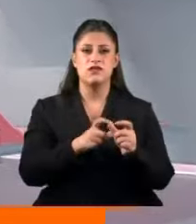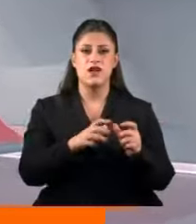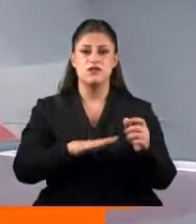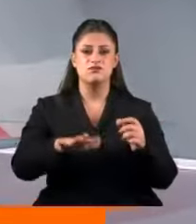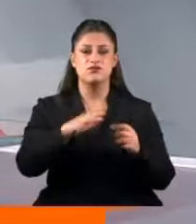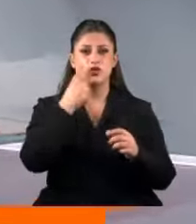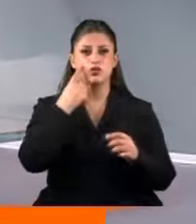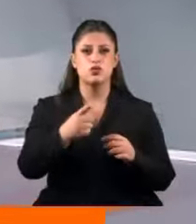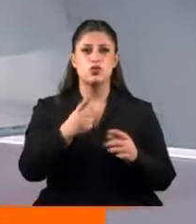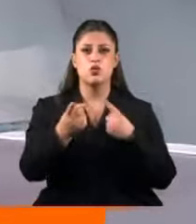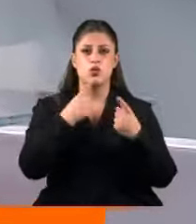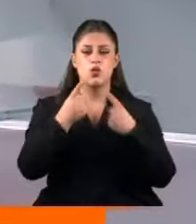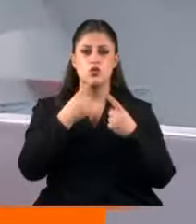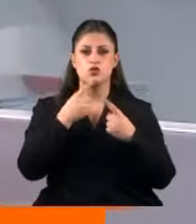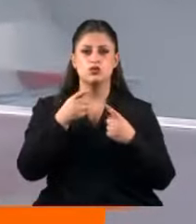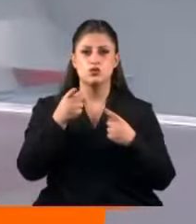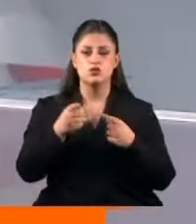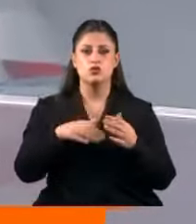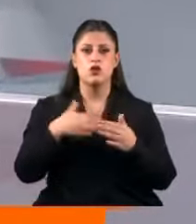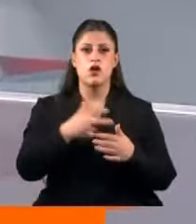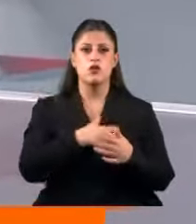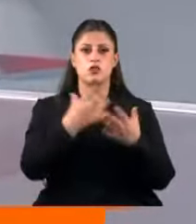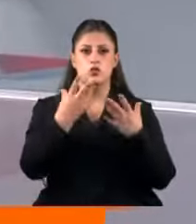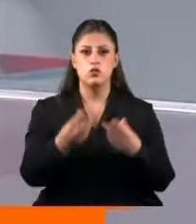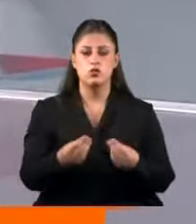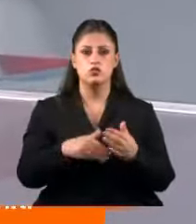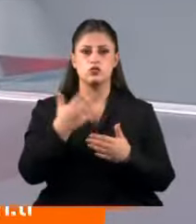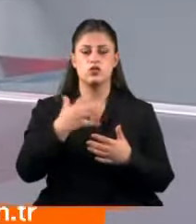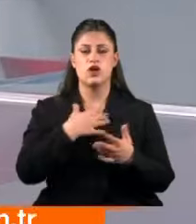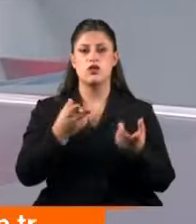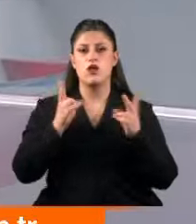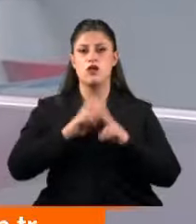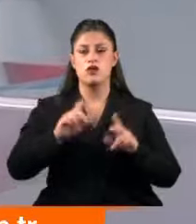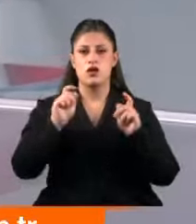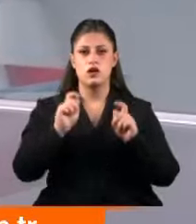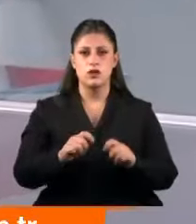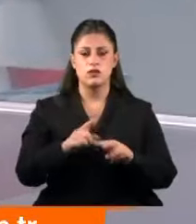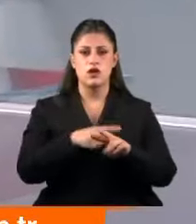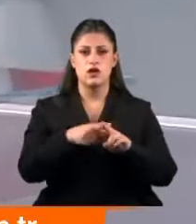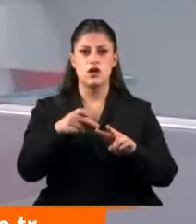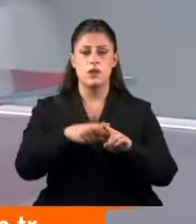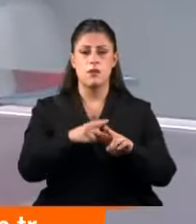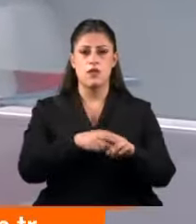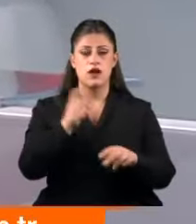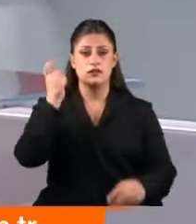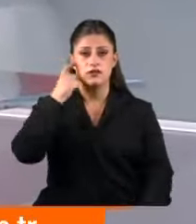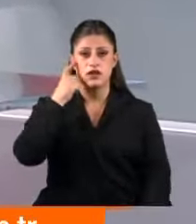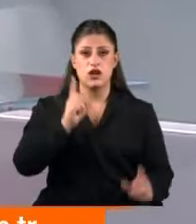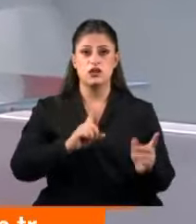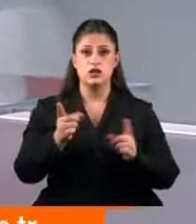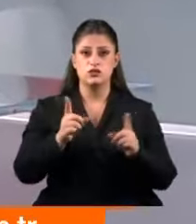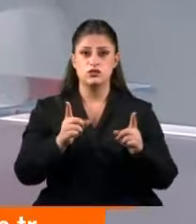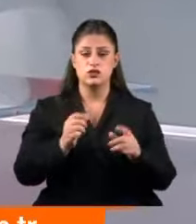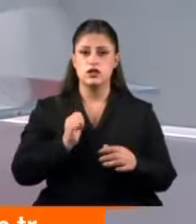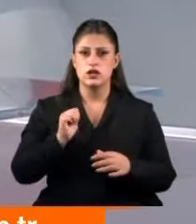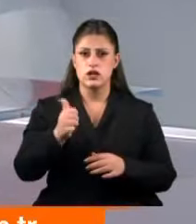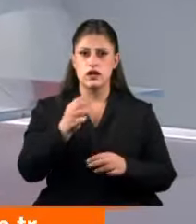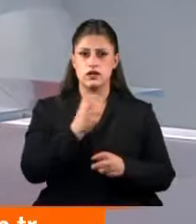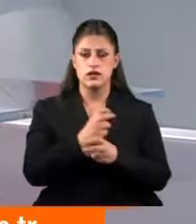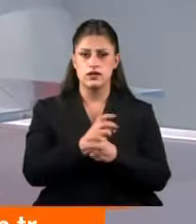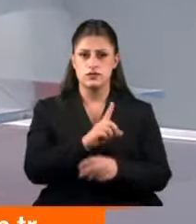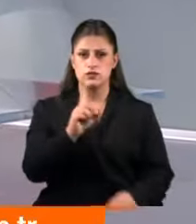karaktere zamanla aşık oldu ve sonra da yaşamına son verdi. Yapay zeka teknolojisi aslında geleceğin